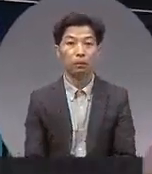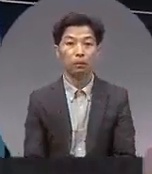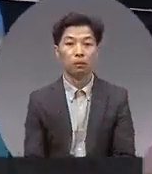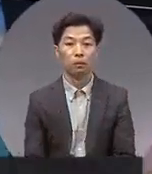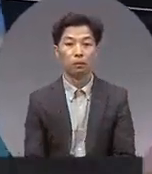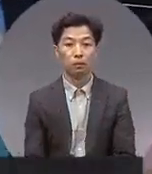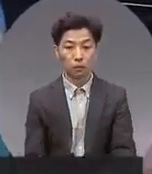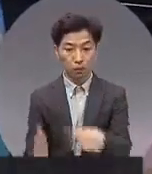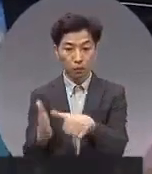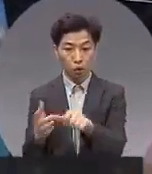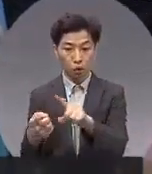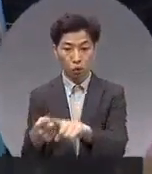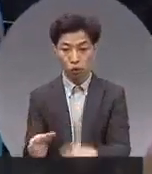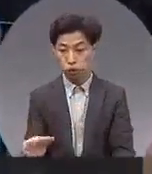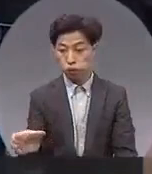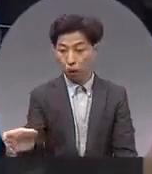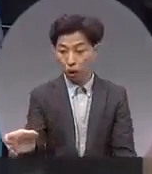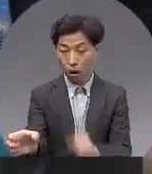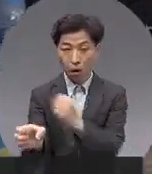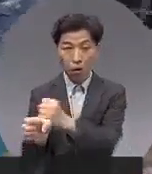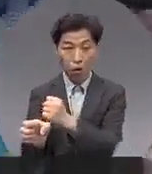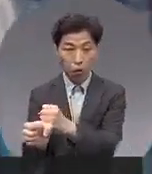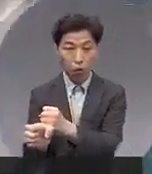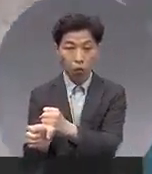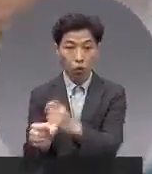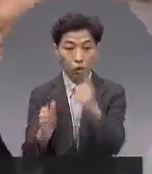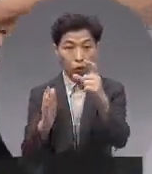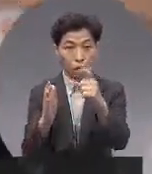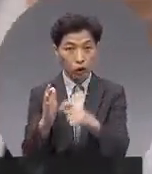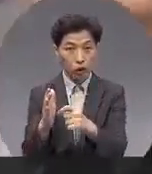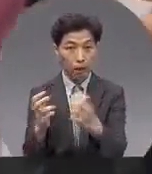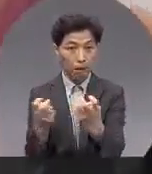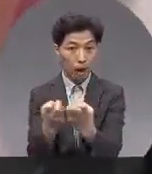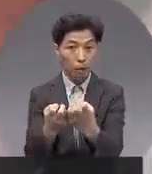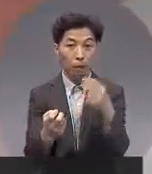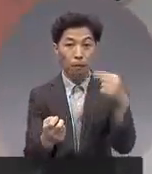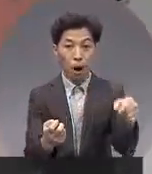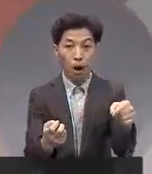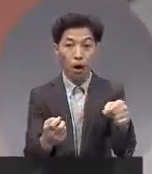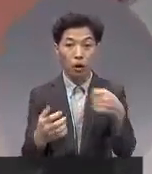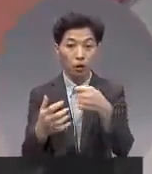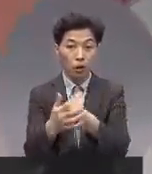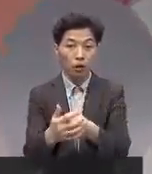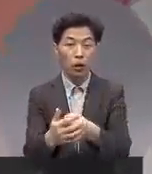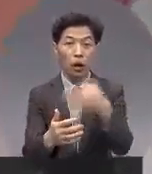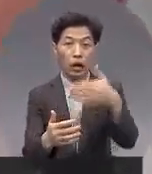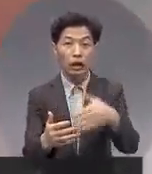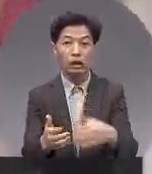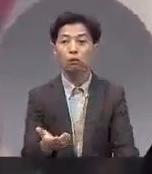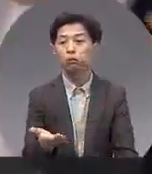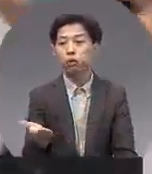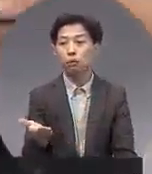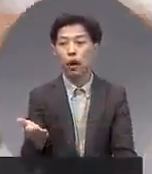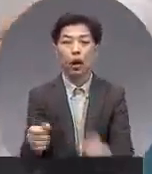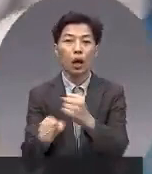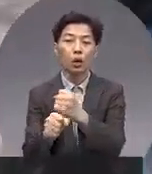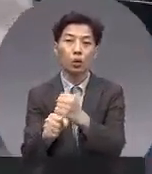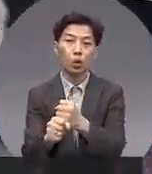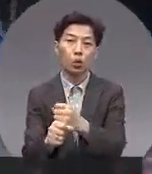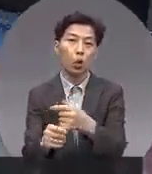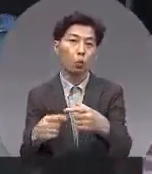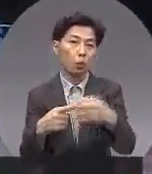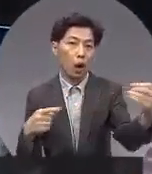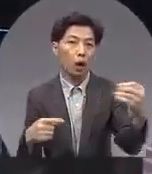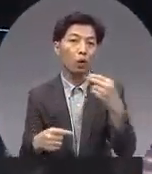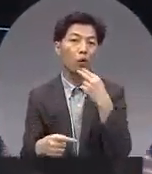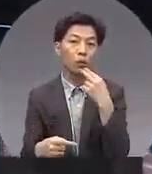범인은 물건에 바코드를 찍었다 하더라도 결제 수단을 선택하기 전이라면 카드를 아무리 넣어도 결제가 되지 않는다는 점을